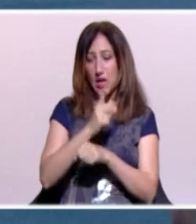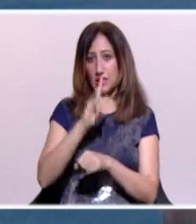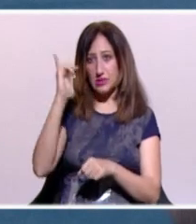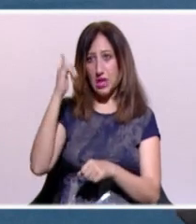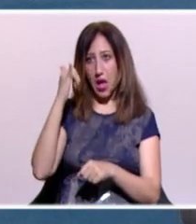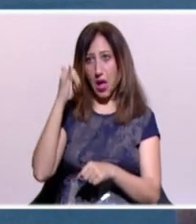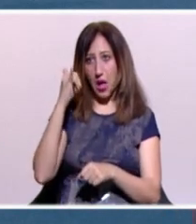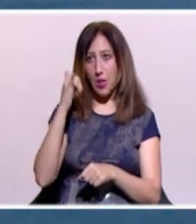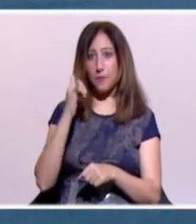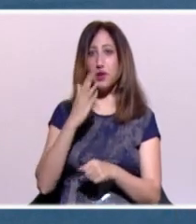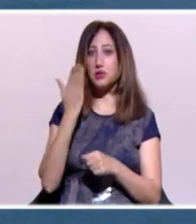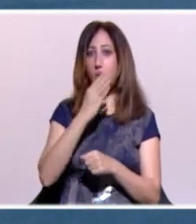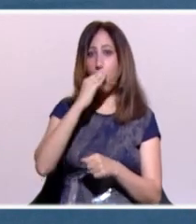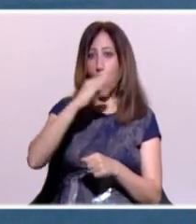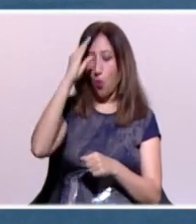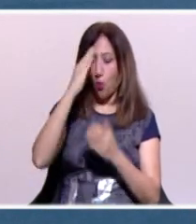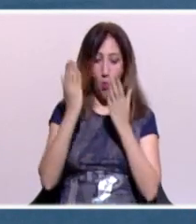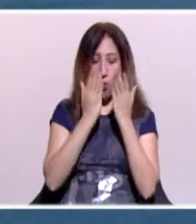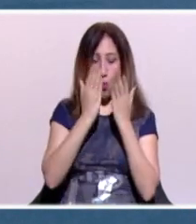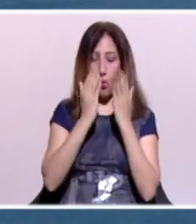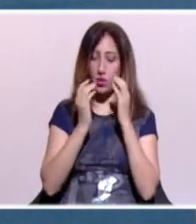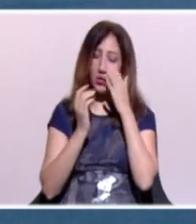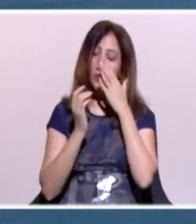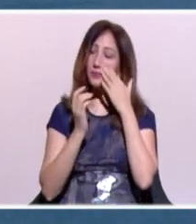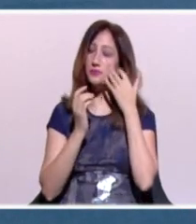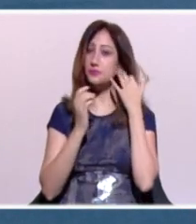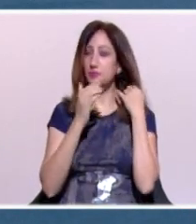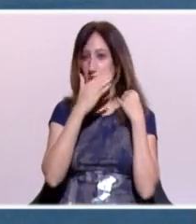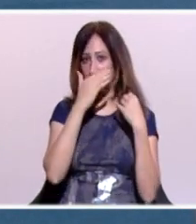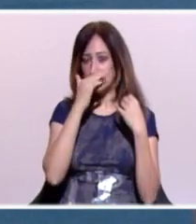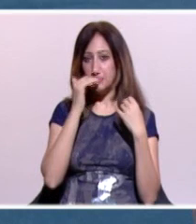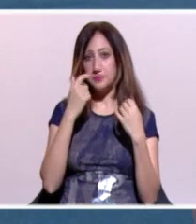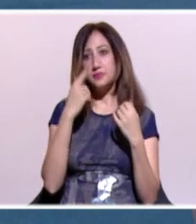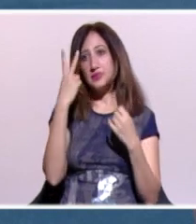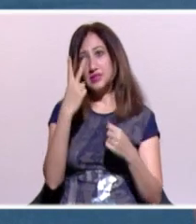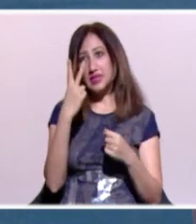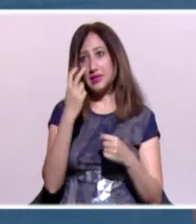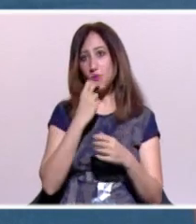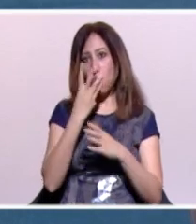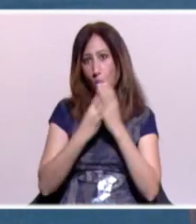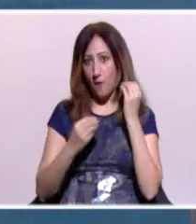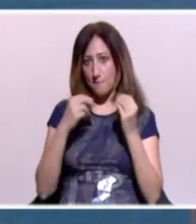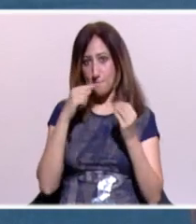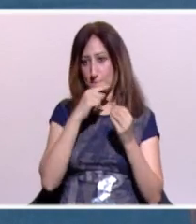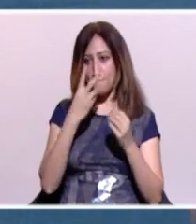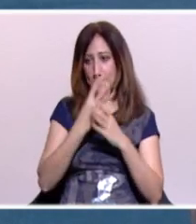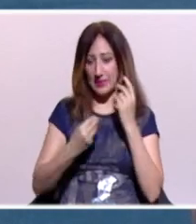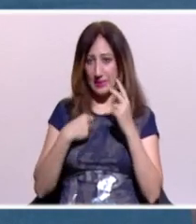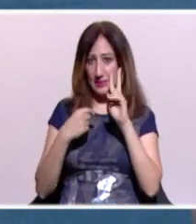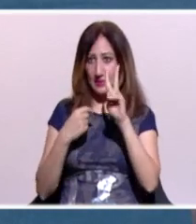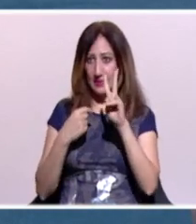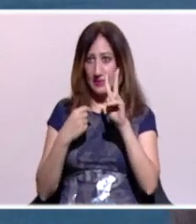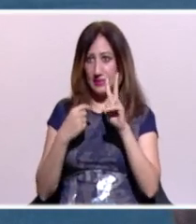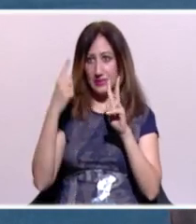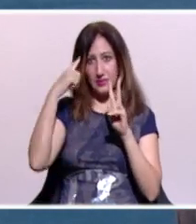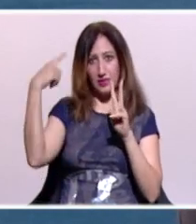للتقوية والقرآن وحاجات كده. فبعد سنتين لقيت ابني وبنتي بيقولوا لي شوية